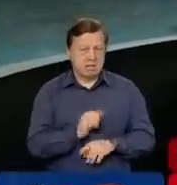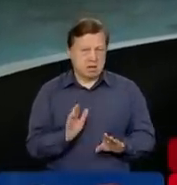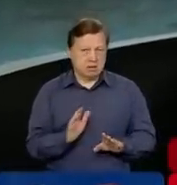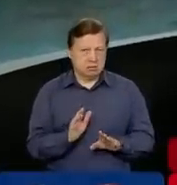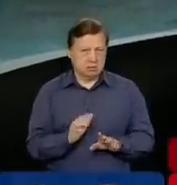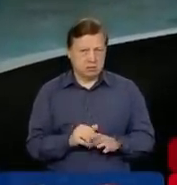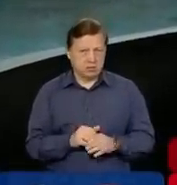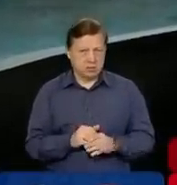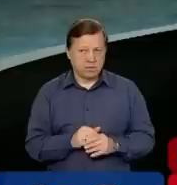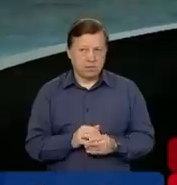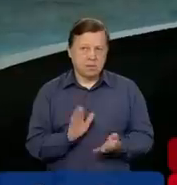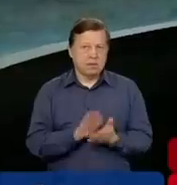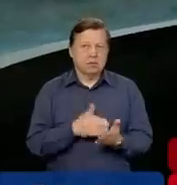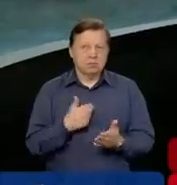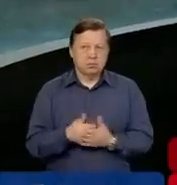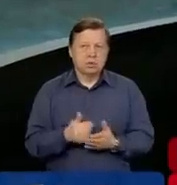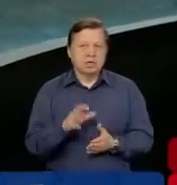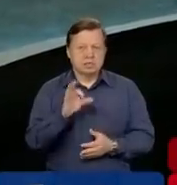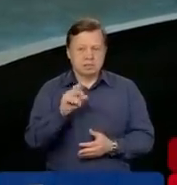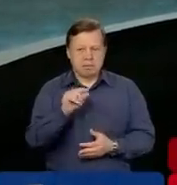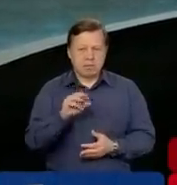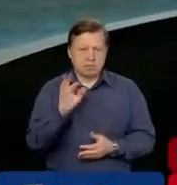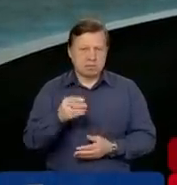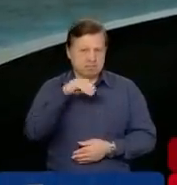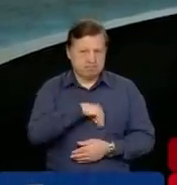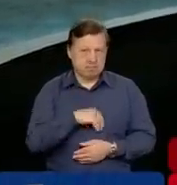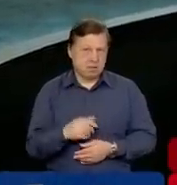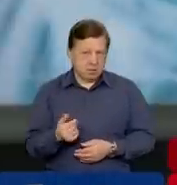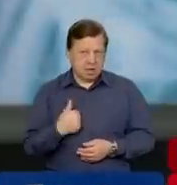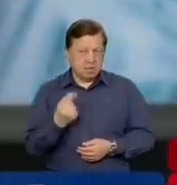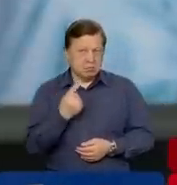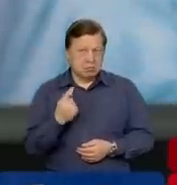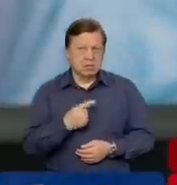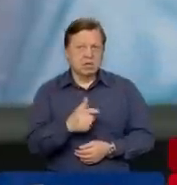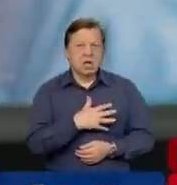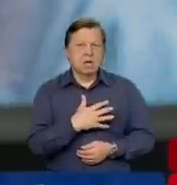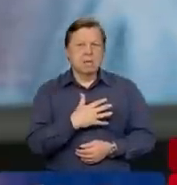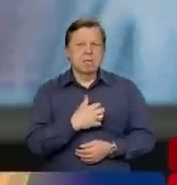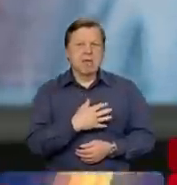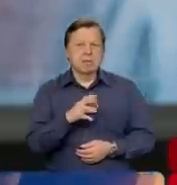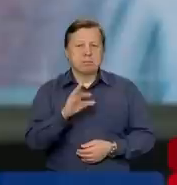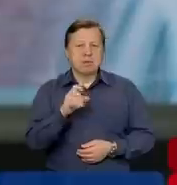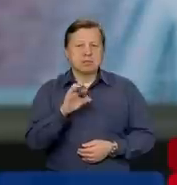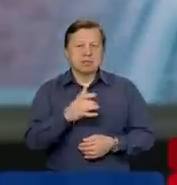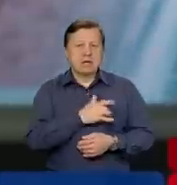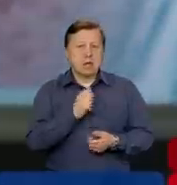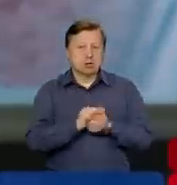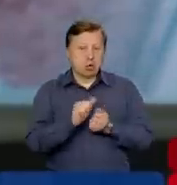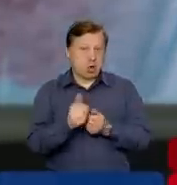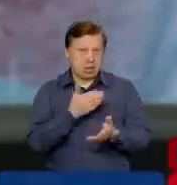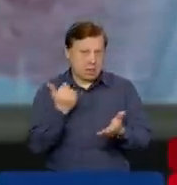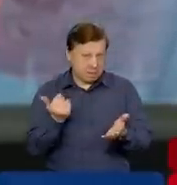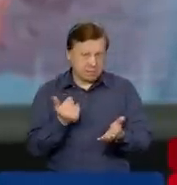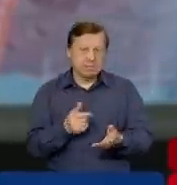przykład poprzez założenie stentu. Mam nadzieję, że nie ma u pani uszkodzenia mięśnia sercowego. No ale tym niemniej proszę